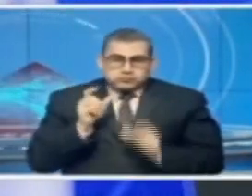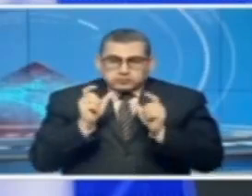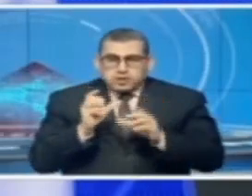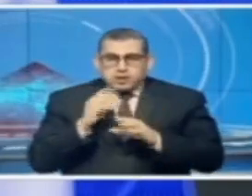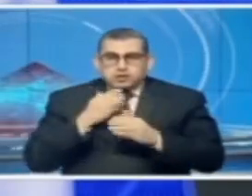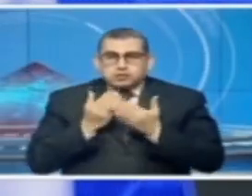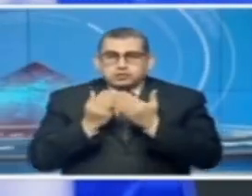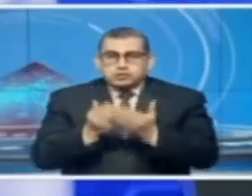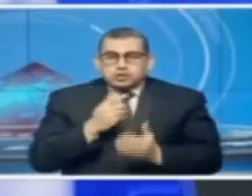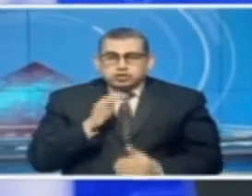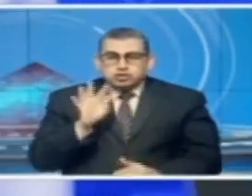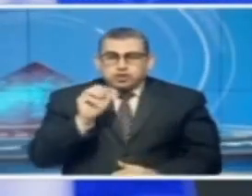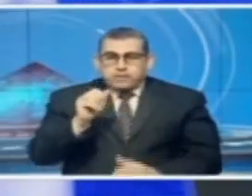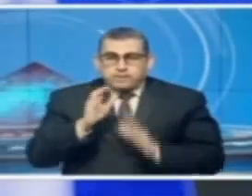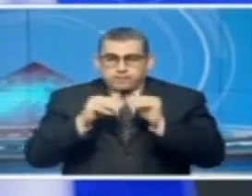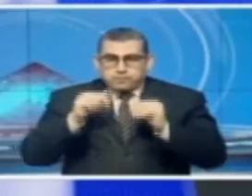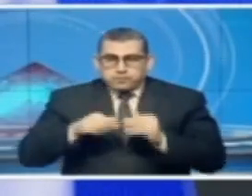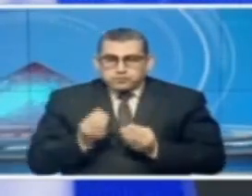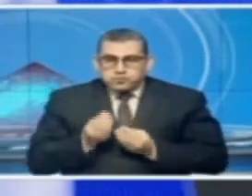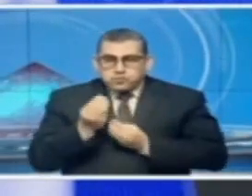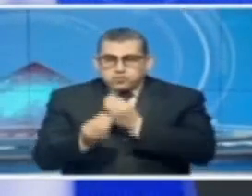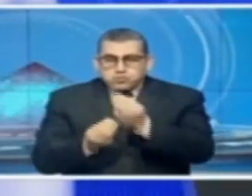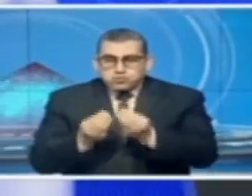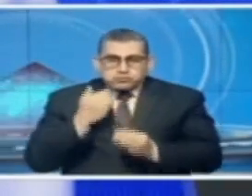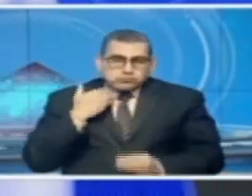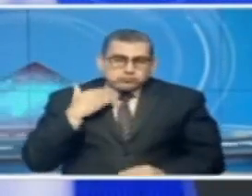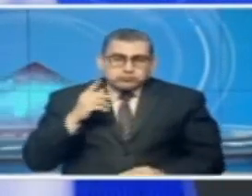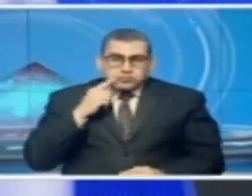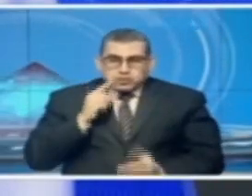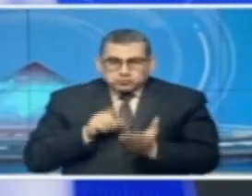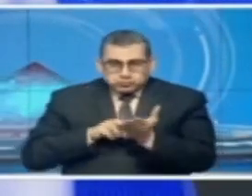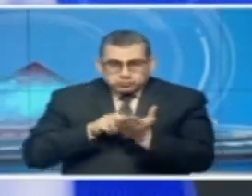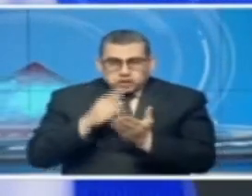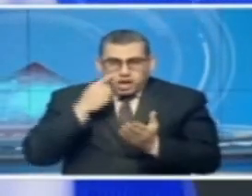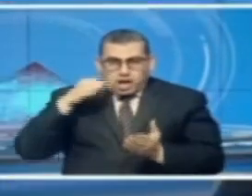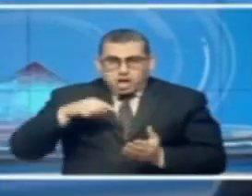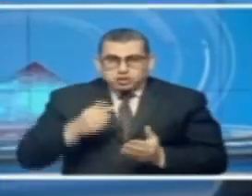المصري وتوفر له أفضل الظروف المعيشية.